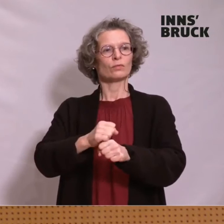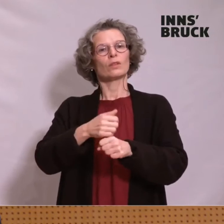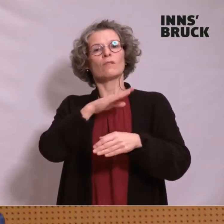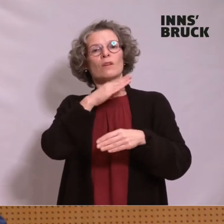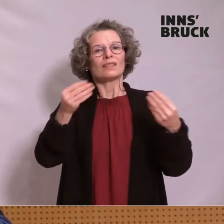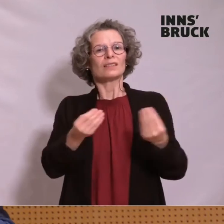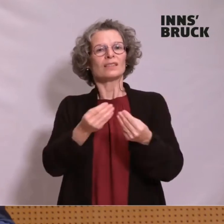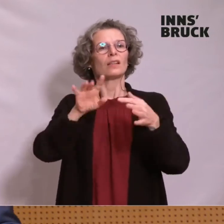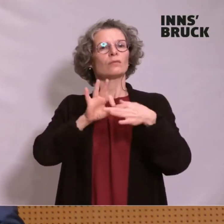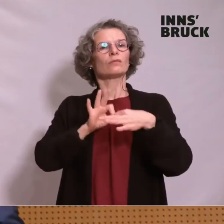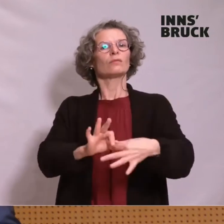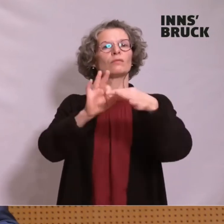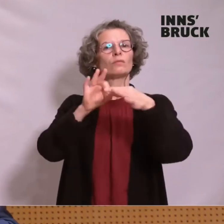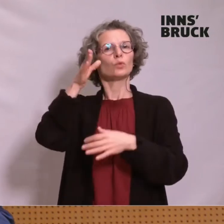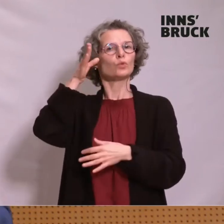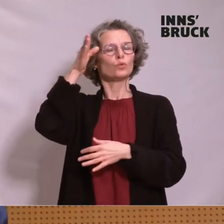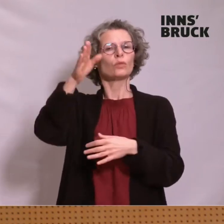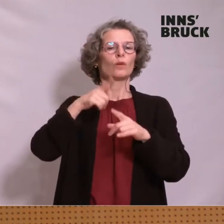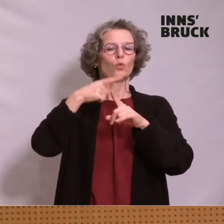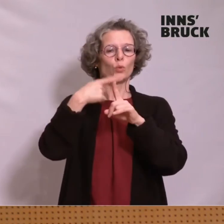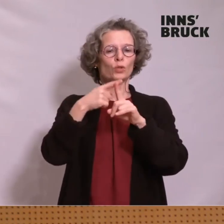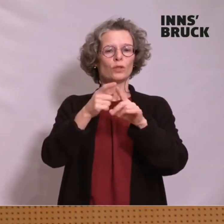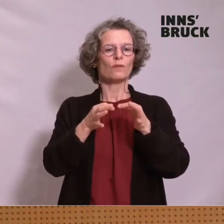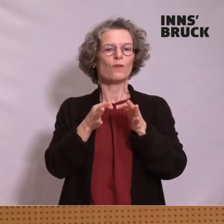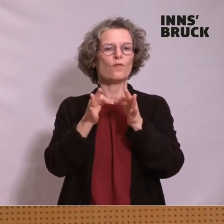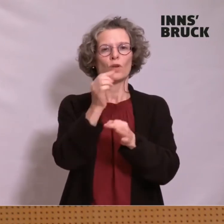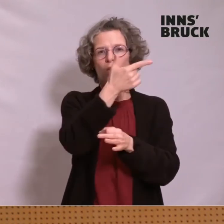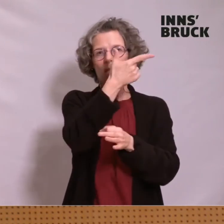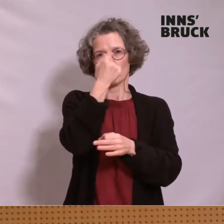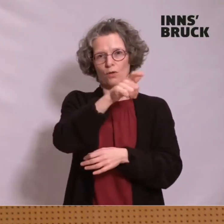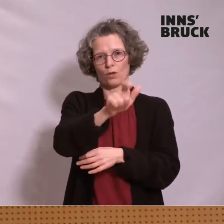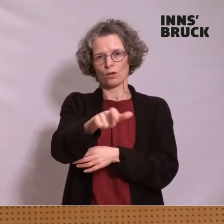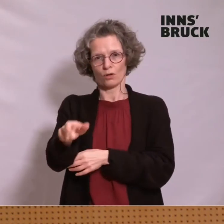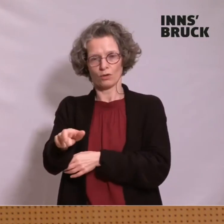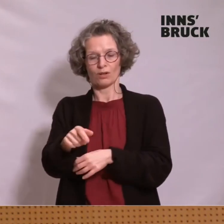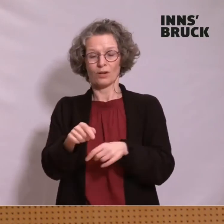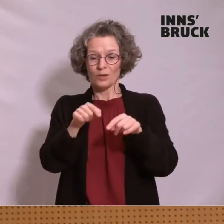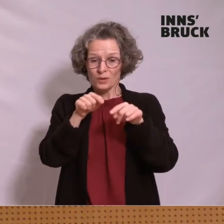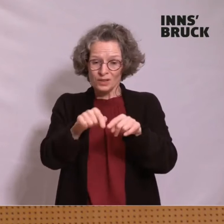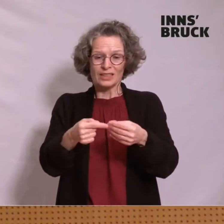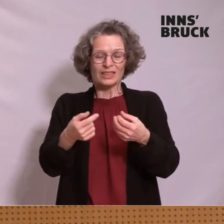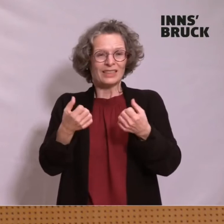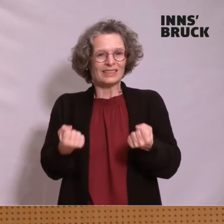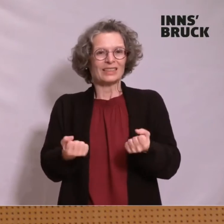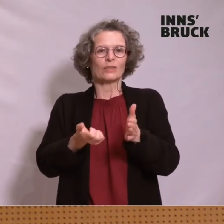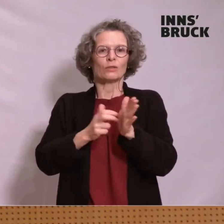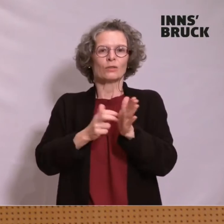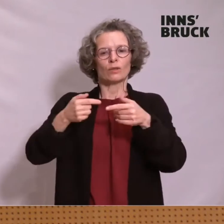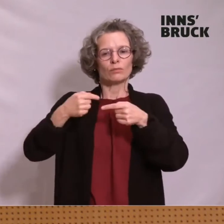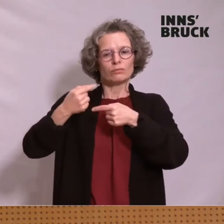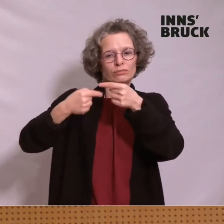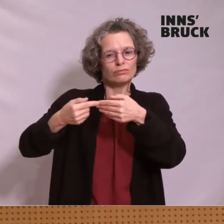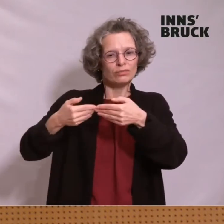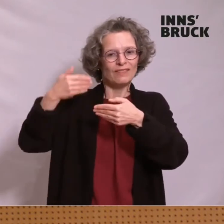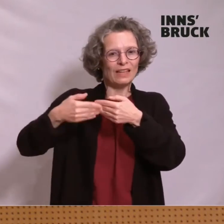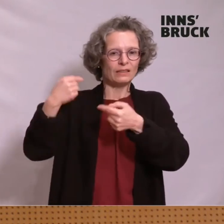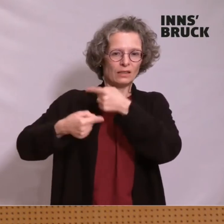und zum Wohle der Bevölkerung und werden noch für folgende Generationen wertvoll sein.